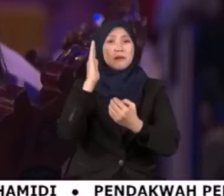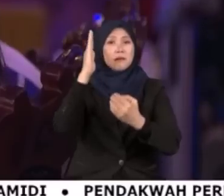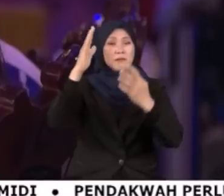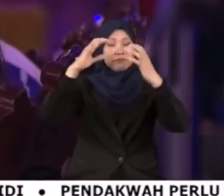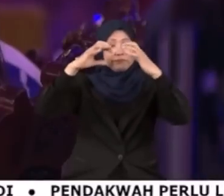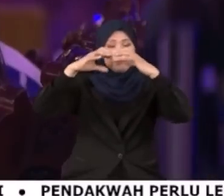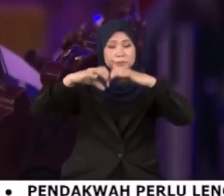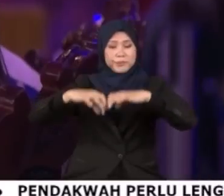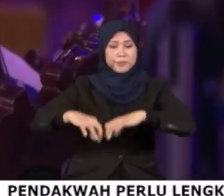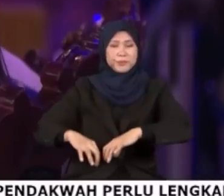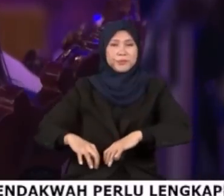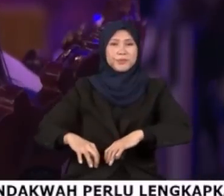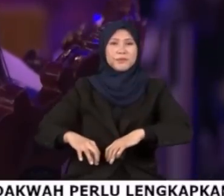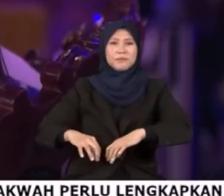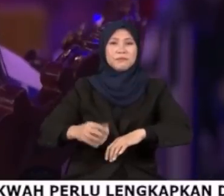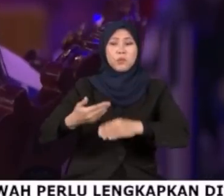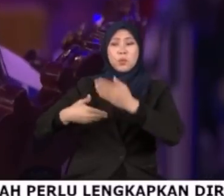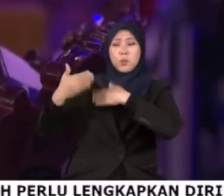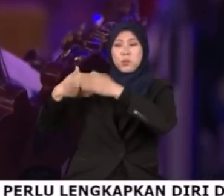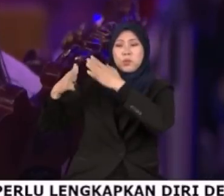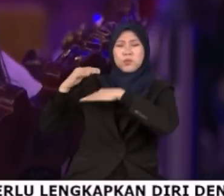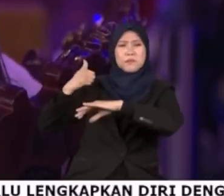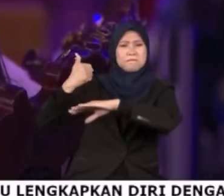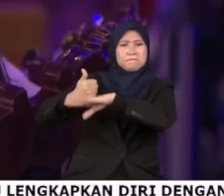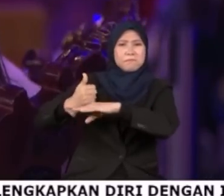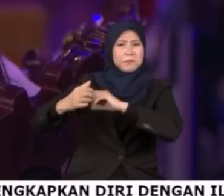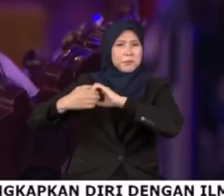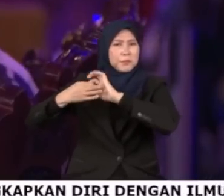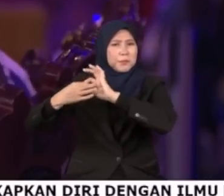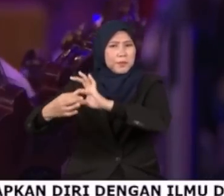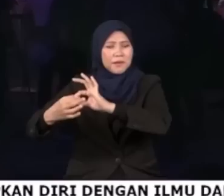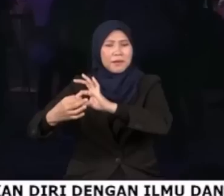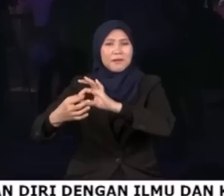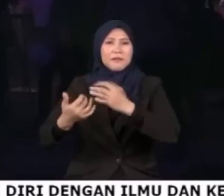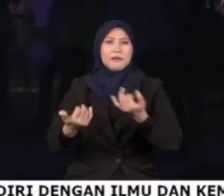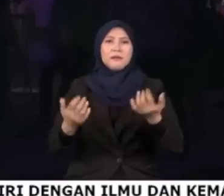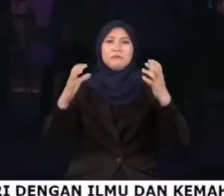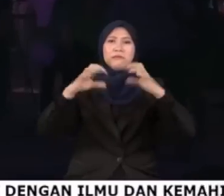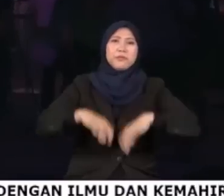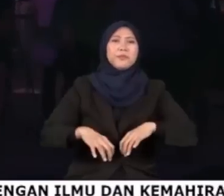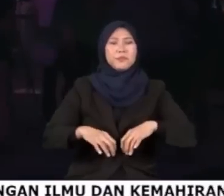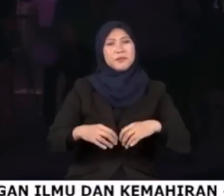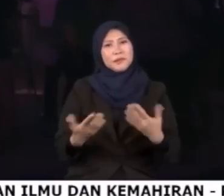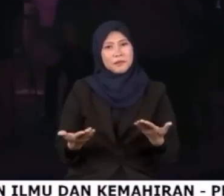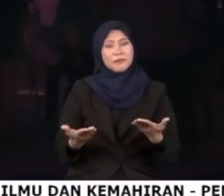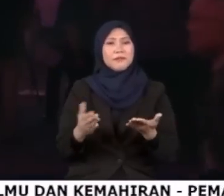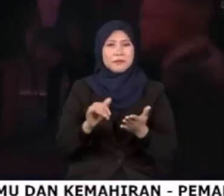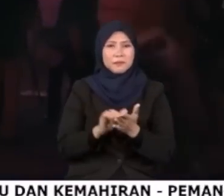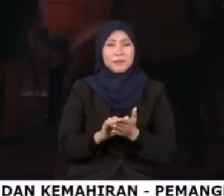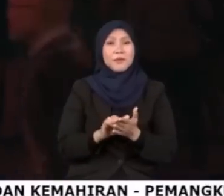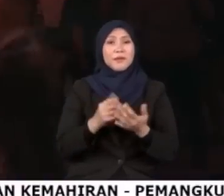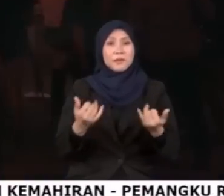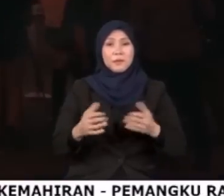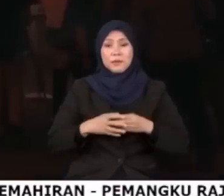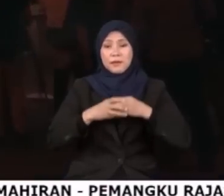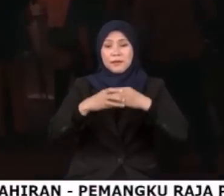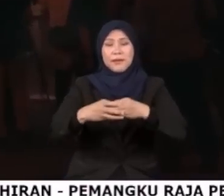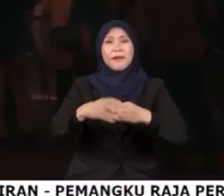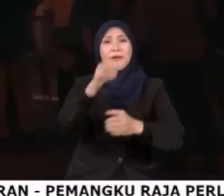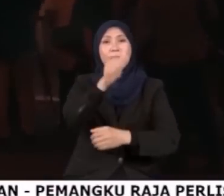kekuatan yang kita bina selama ini saya beri contoh umpamanya bila kita bicara soal gerakan